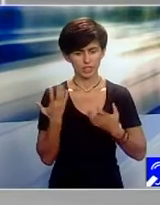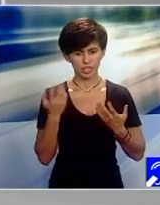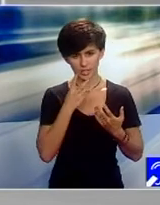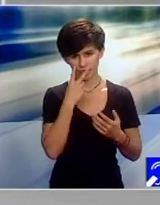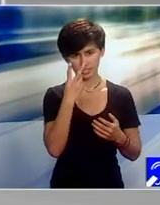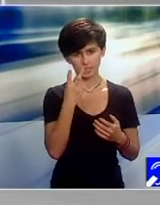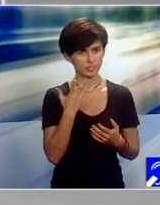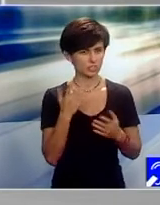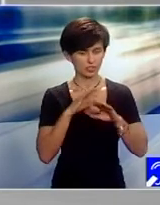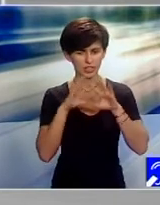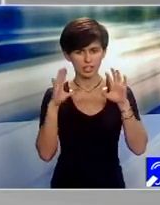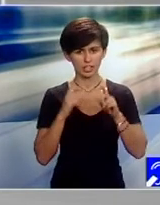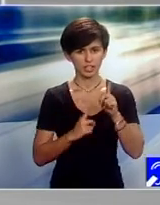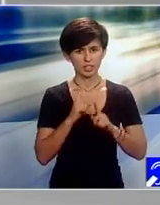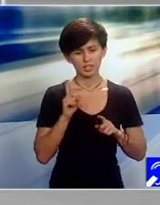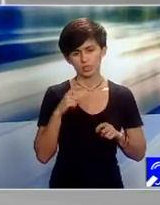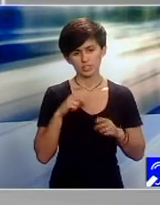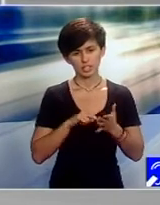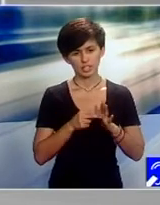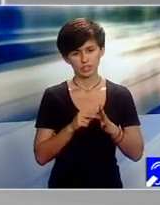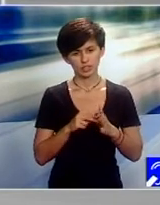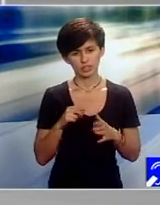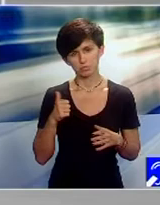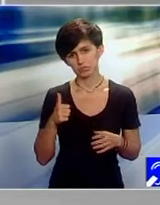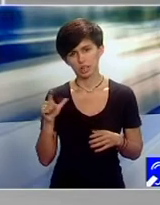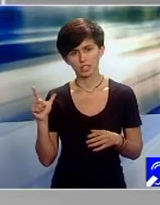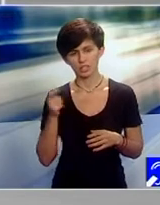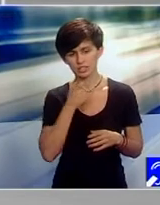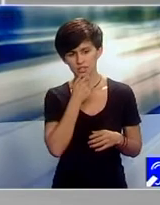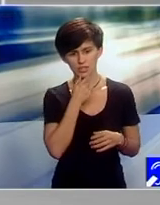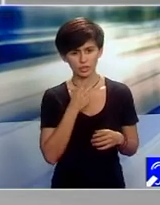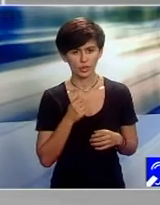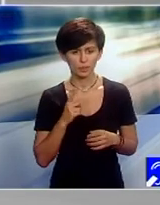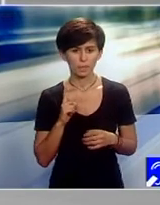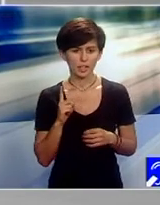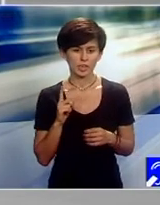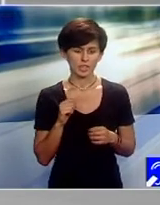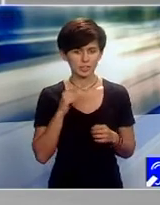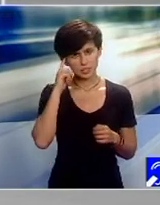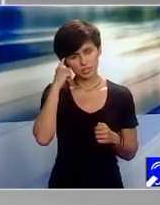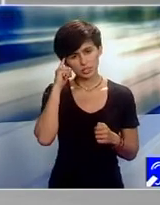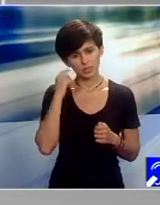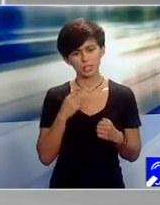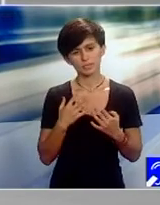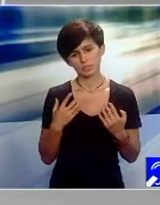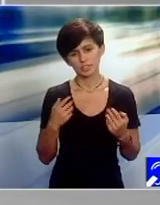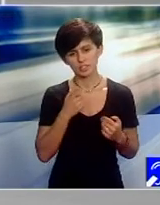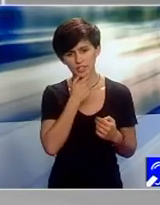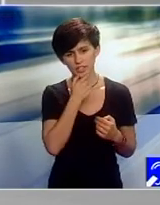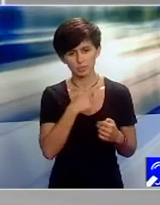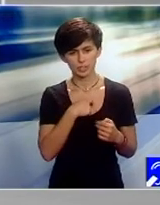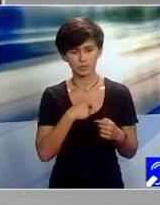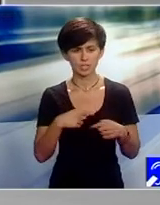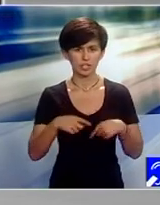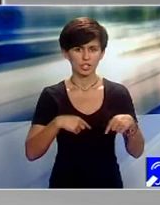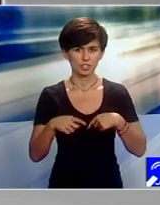clar și dacă nu se rezolvă într-un an, doi, dar să știm că peste un număr de ani putem circula mult mai normal în acest oraș. Nu